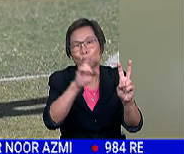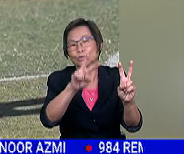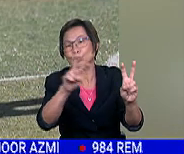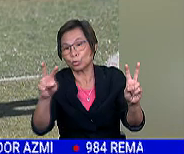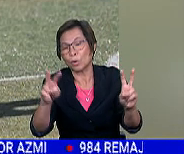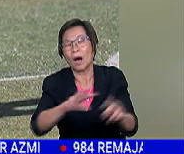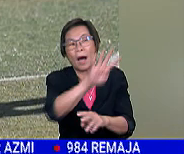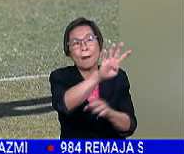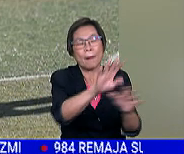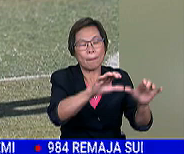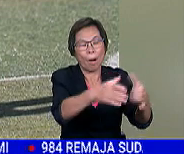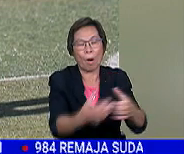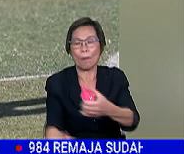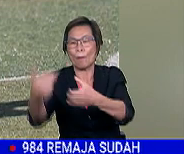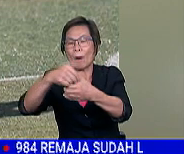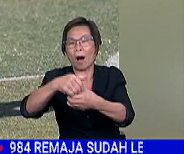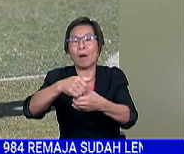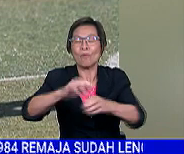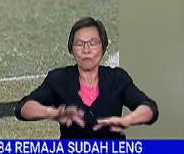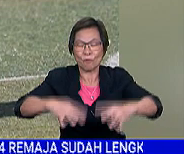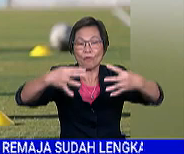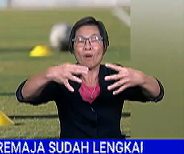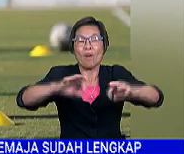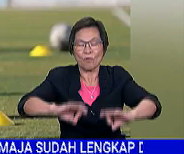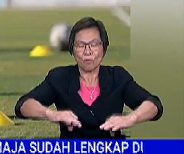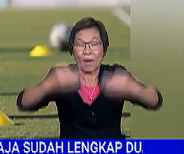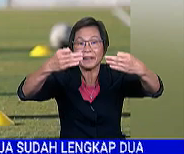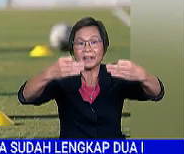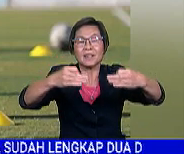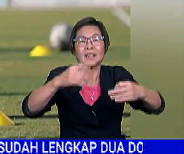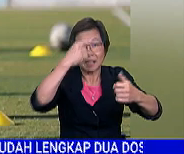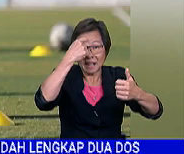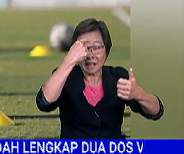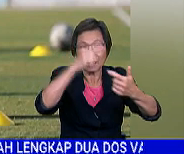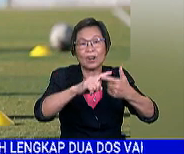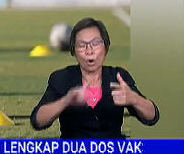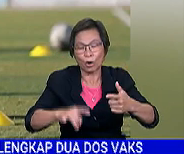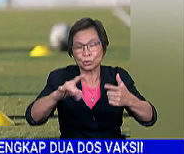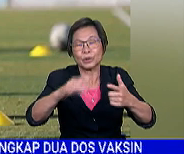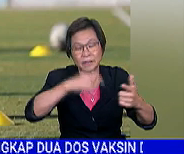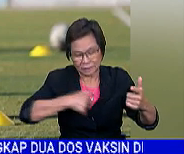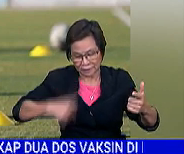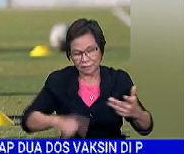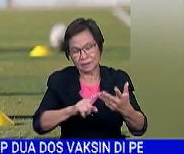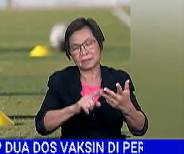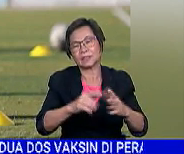telah mengesahkan ke slot pusingan akhir, iaitu India selaku tuan rumah, Australia, China dan Jepun.